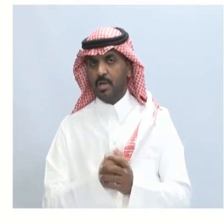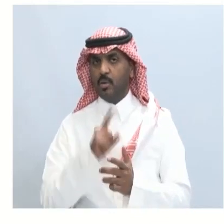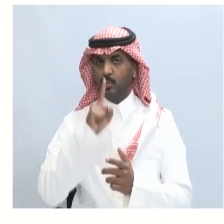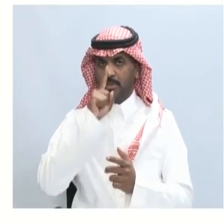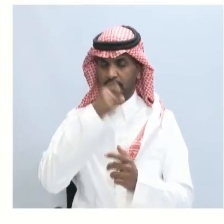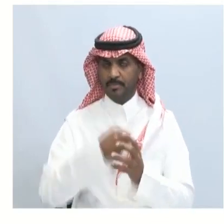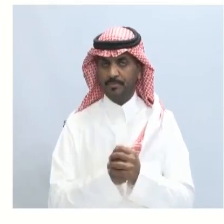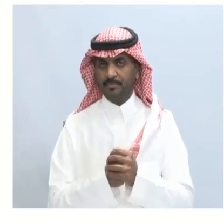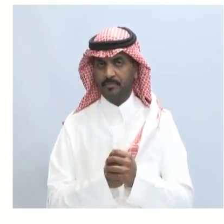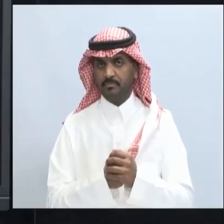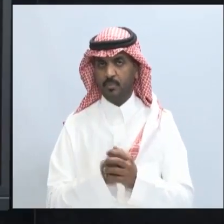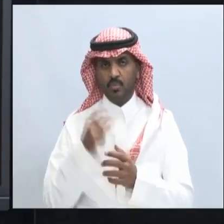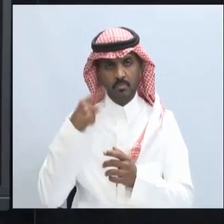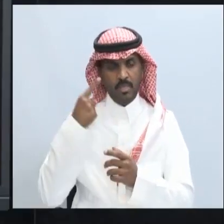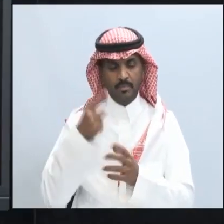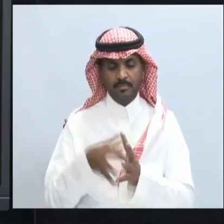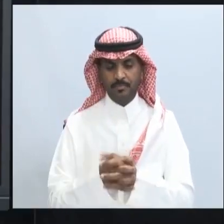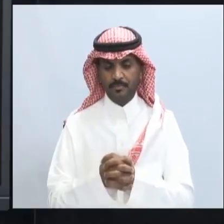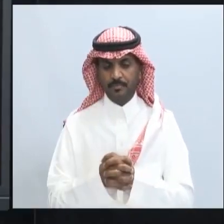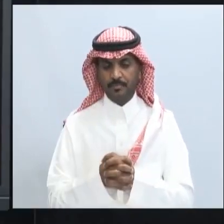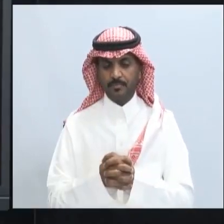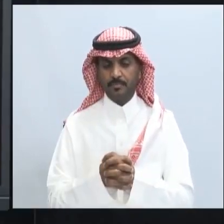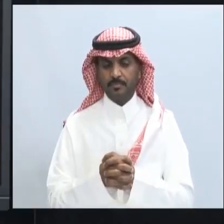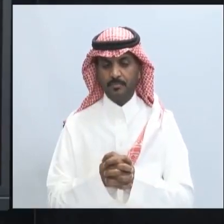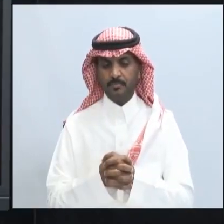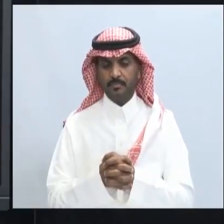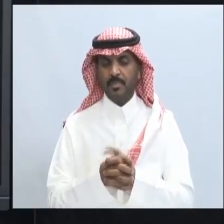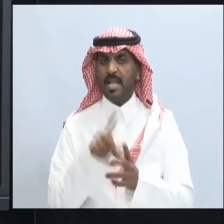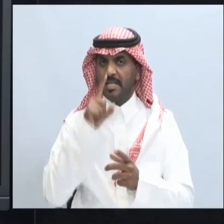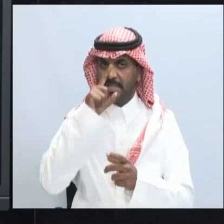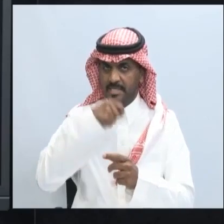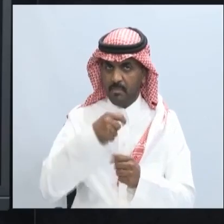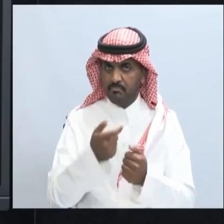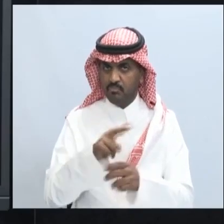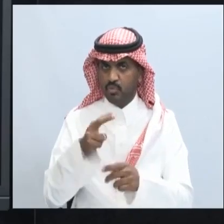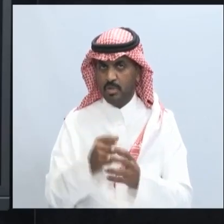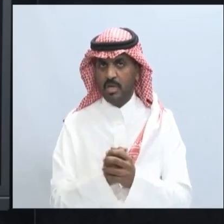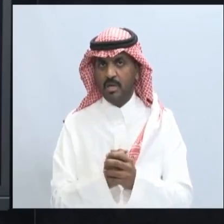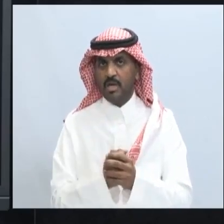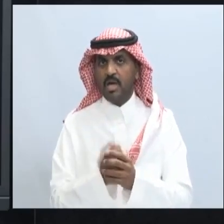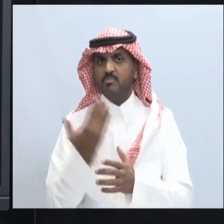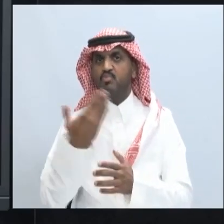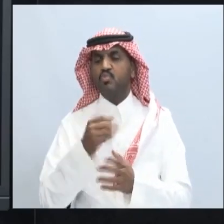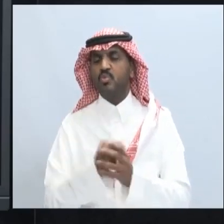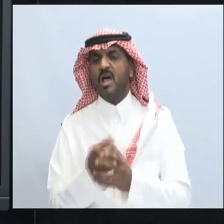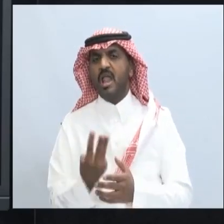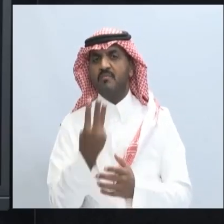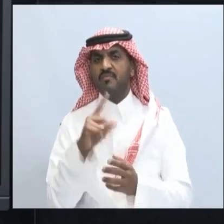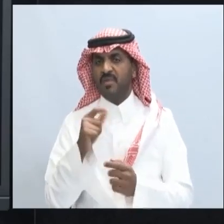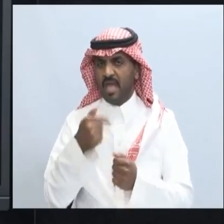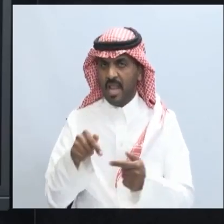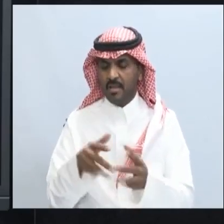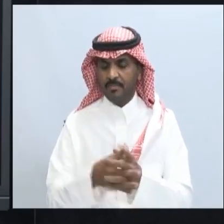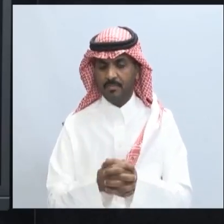فنقل مثلا عنده التزامات ولنقل مثلا 500 ال ريال هذه